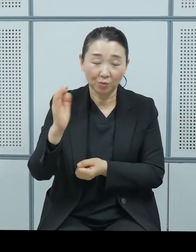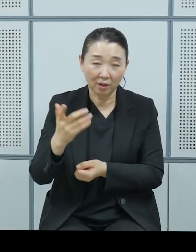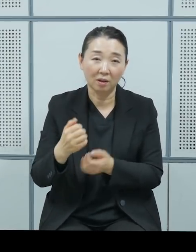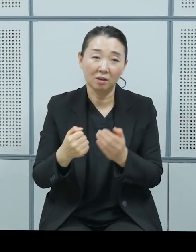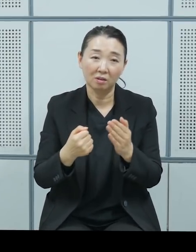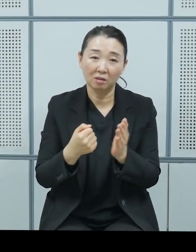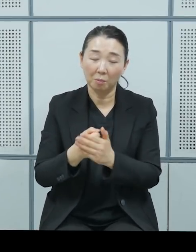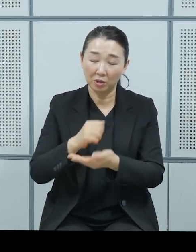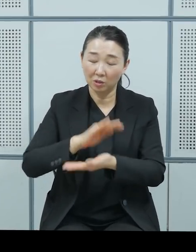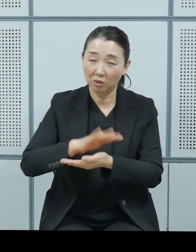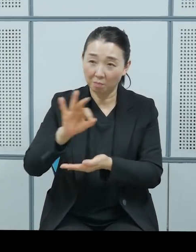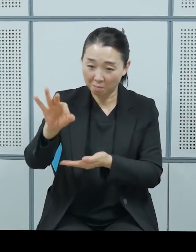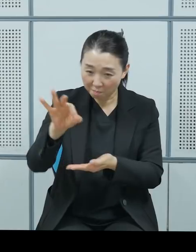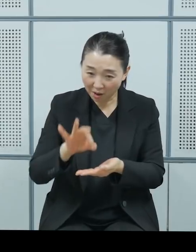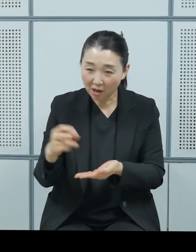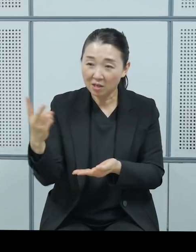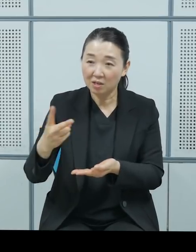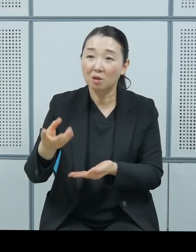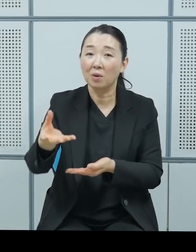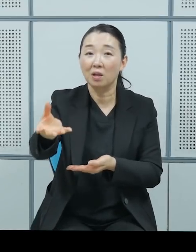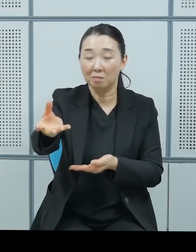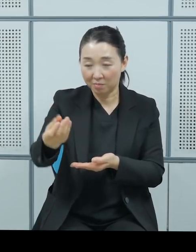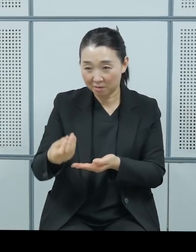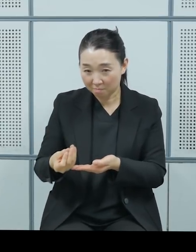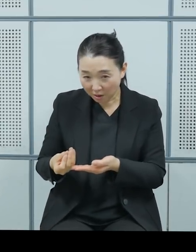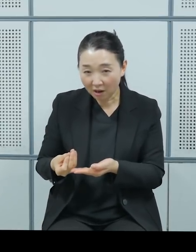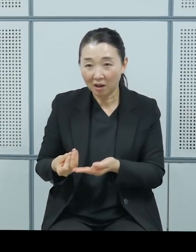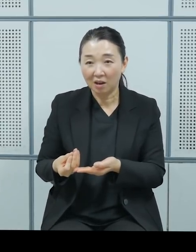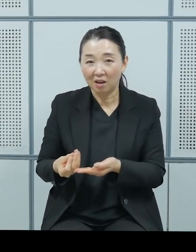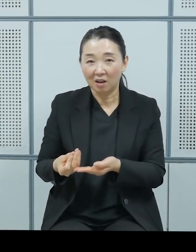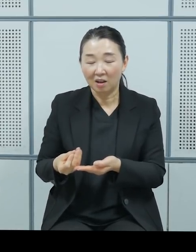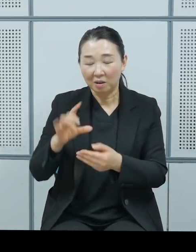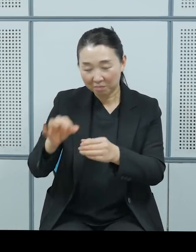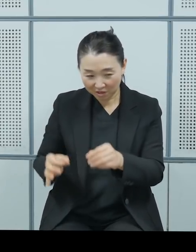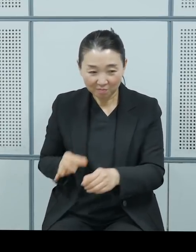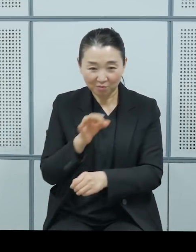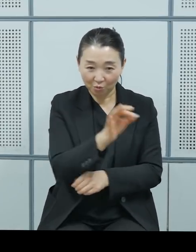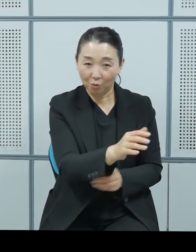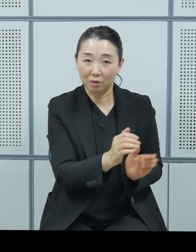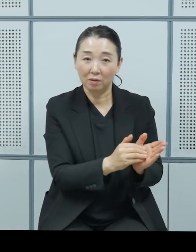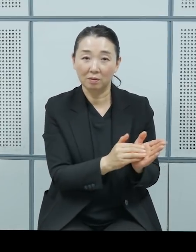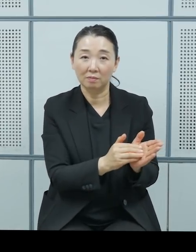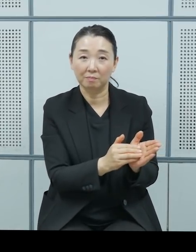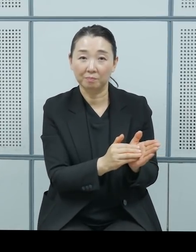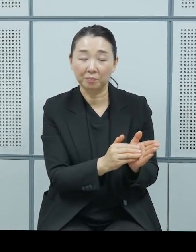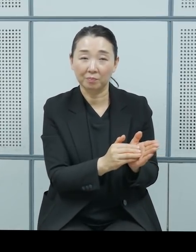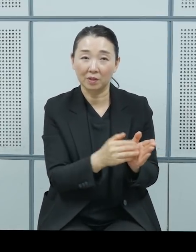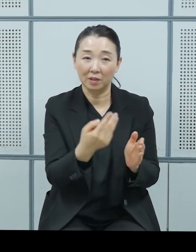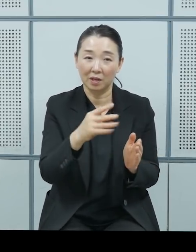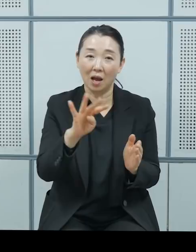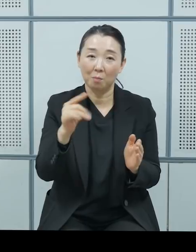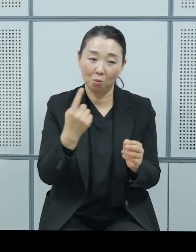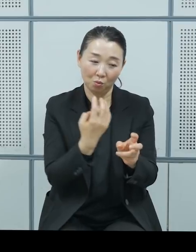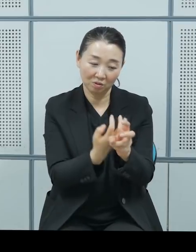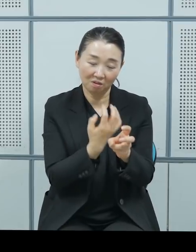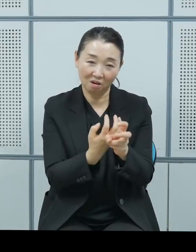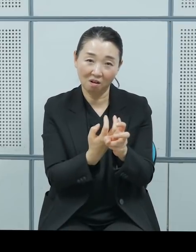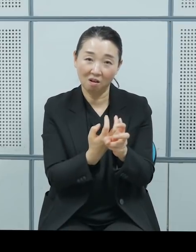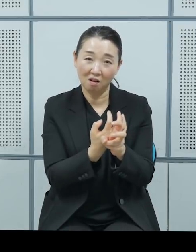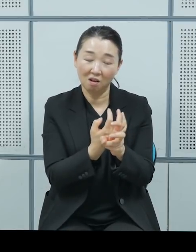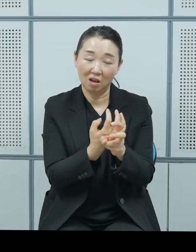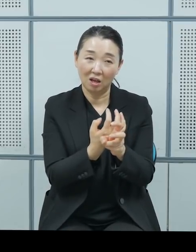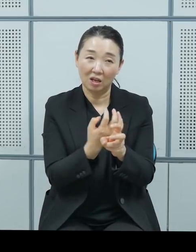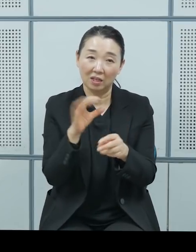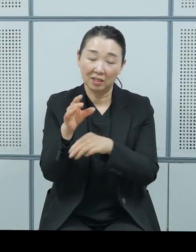알고 예. 가서 한 2천만 원 빚을 내 가지고 네, 미리 받았어. 예. 그래서 이분에게 그 라보 차를 사서